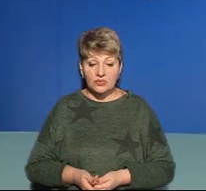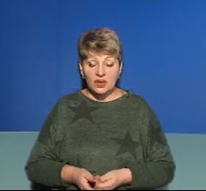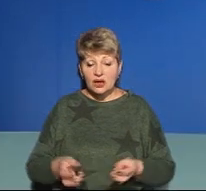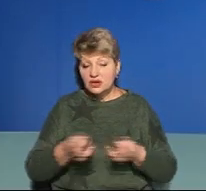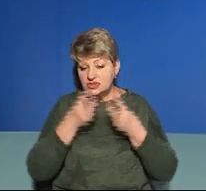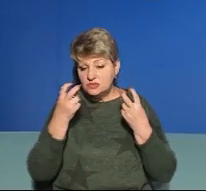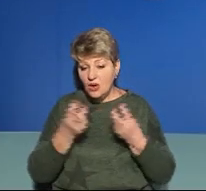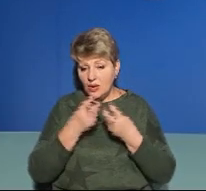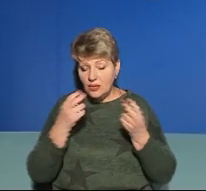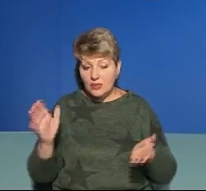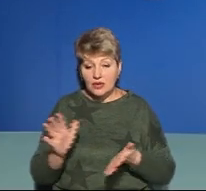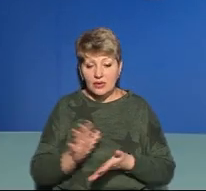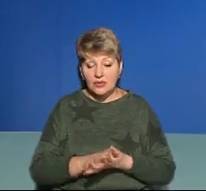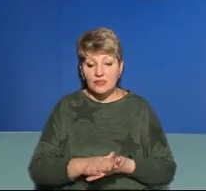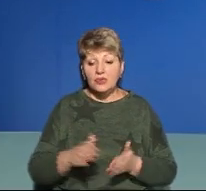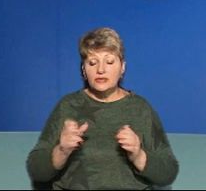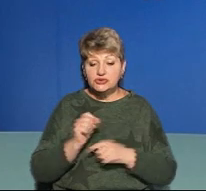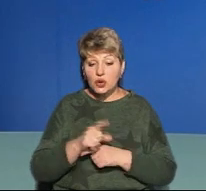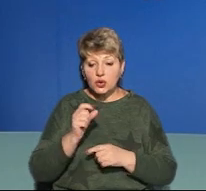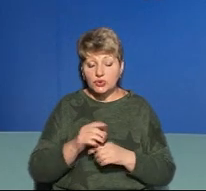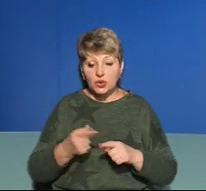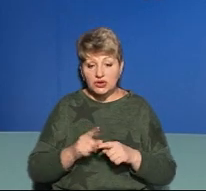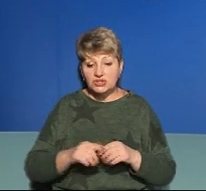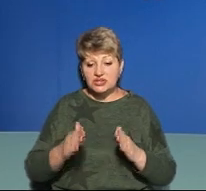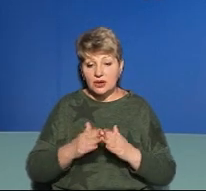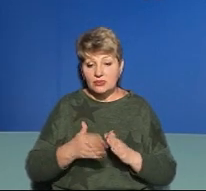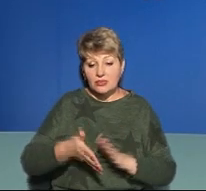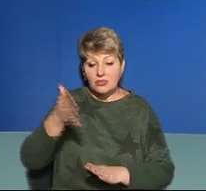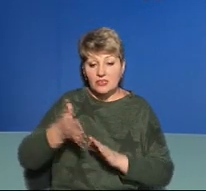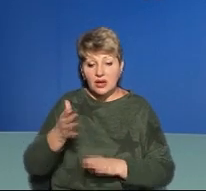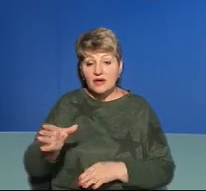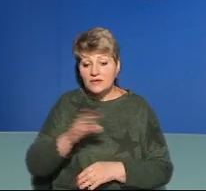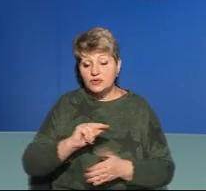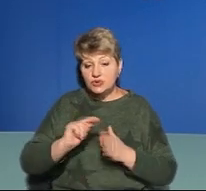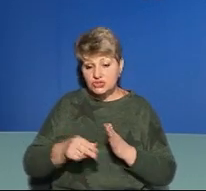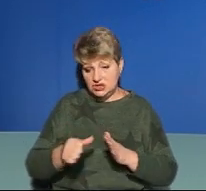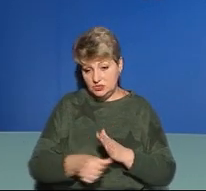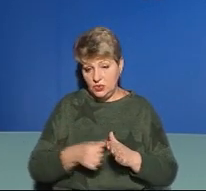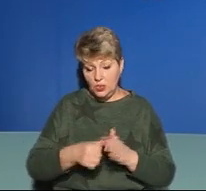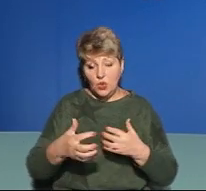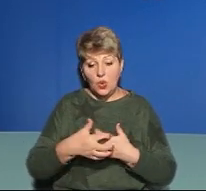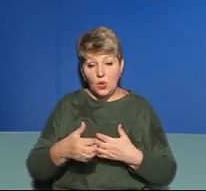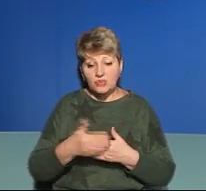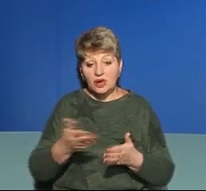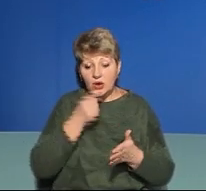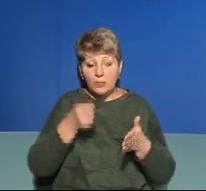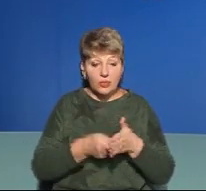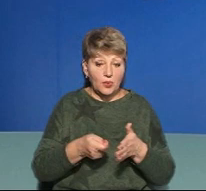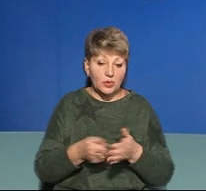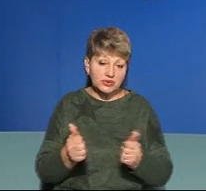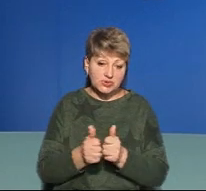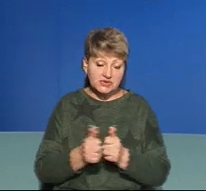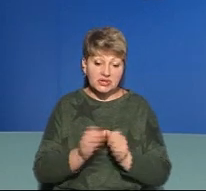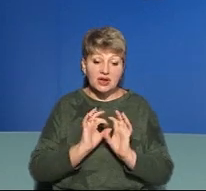Сморід і бруд у золотоніській багатоповерхівці. Усе через зграю безпритульних котів, яку підгодовує сусідка,